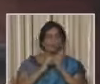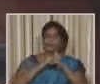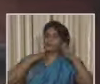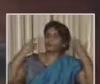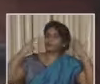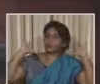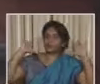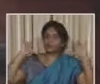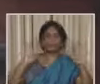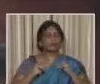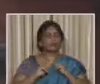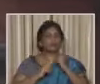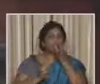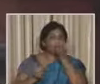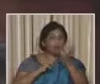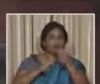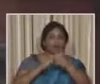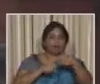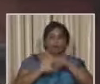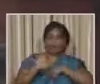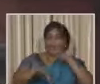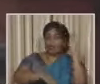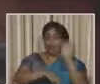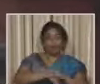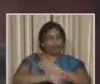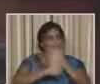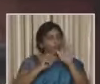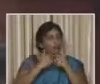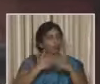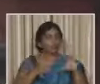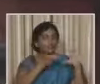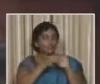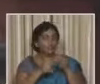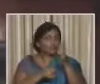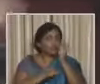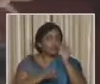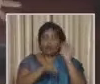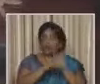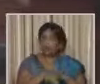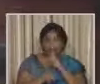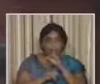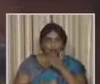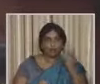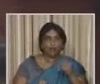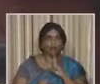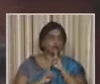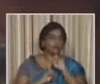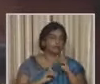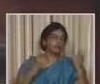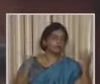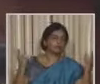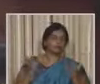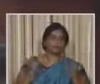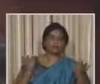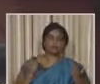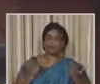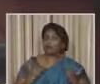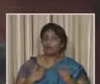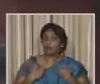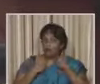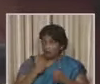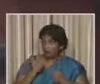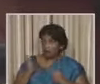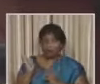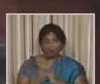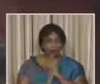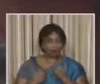தெரிந்துவிட்டது, இப்பொழுது நாங்கள் தாக்குதல்தாரிகளின் திட்டங்களை, பங்குதாரர்களை கண்டுபிடித்து விட்டோம் என கூற முடியுமா? கூற முடியாது. எனவே எங்களுக்கு நியாயமான